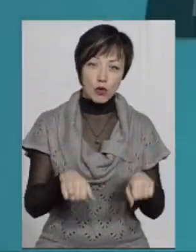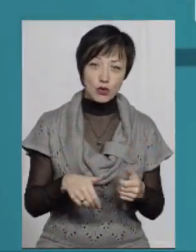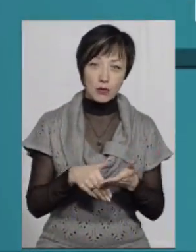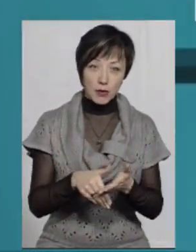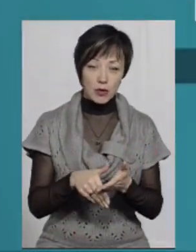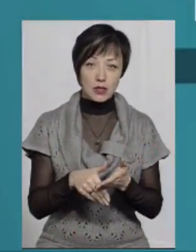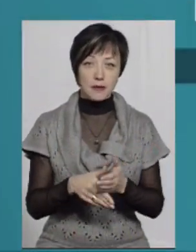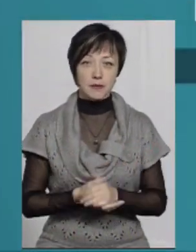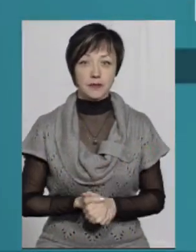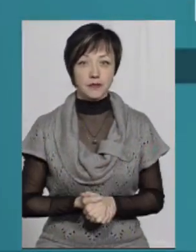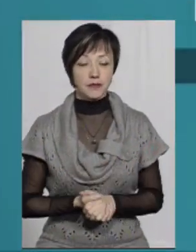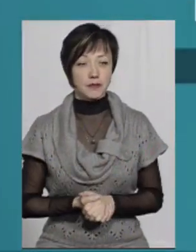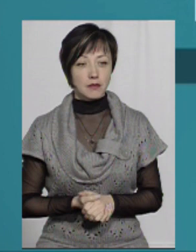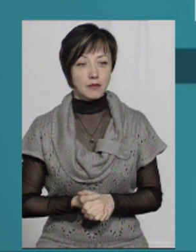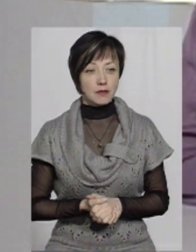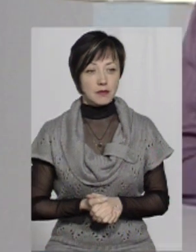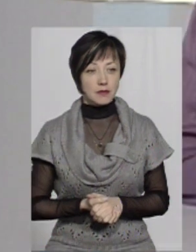допомогти.